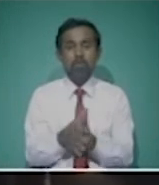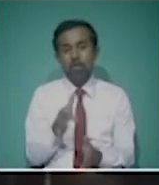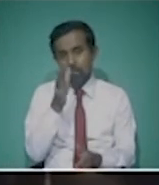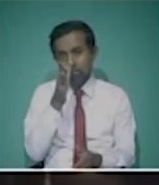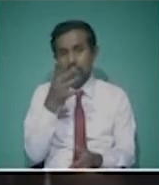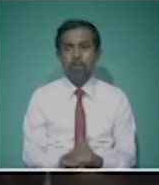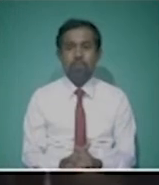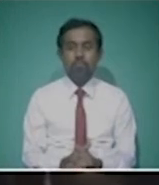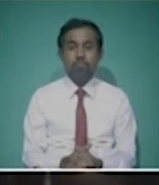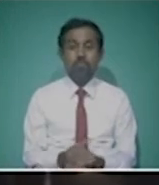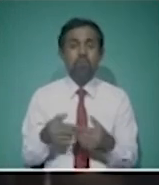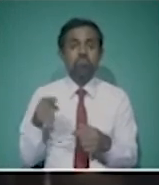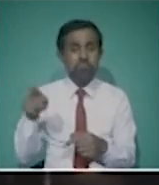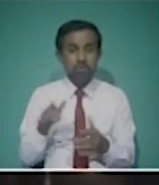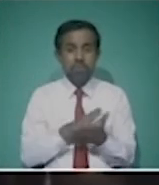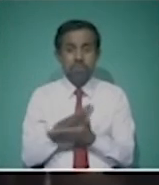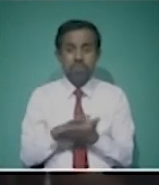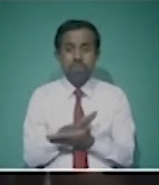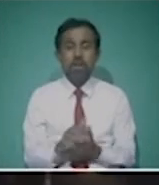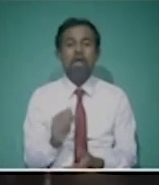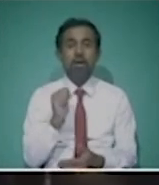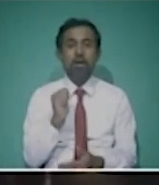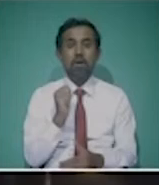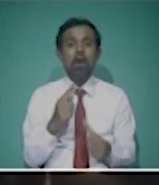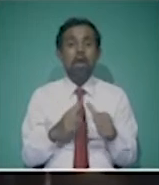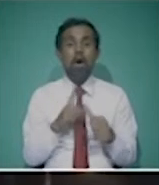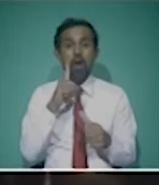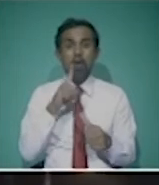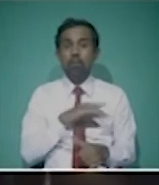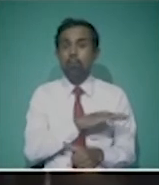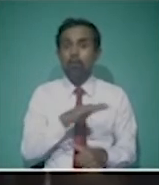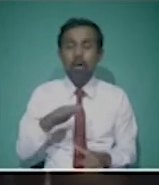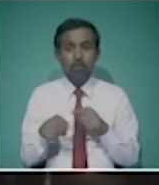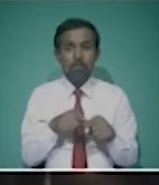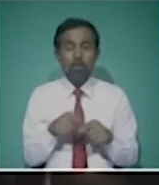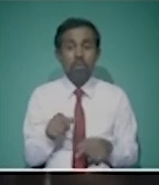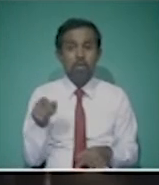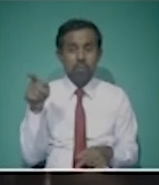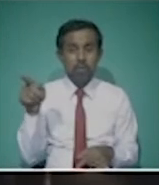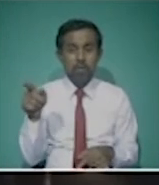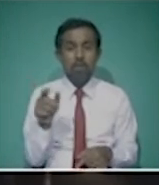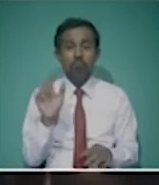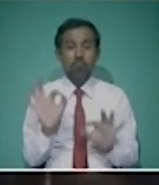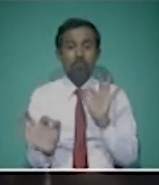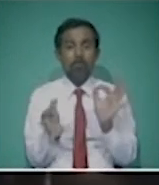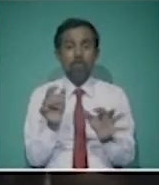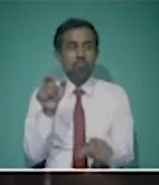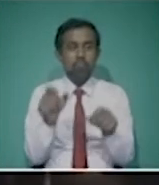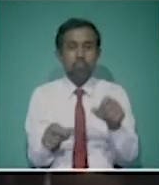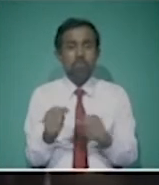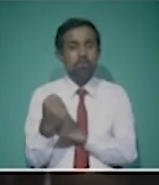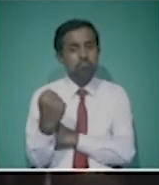ஒரு சரியான முறையிலே அவர்களுக்கு ஒரு ஒவ்வொரு ஏக்கர் காணி வழங்குங்கள், அவர்கள் இந்த நாட்டினுடைய பொருளாதாரத்தை நிமித்துவார்கள், உங்களுடைய பொருளாதார கஷ்டம் நீங்க வேண்டும்